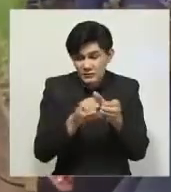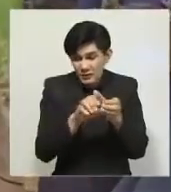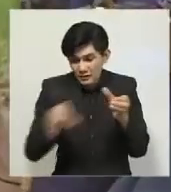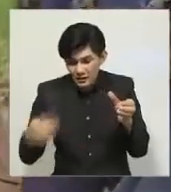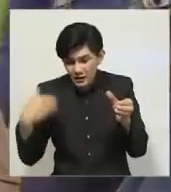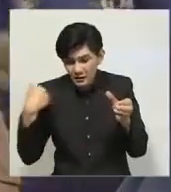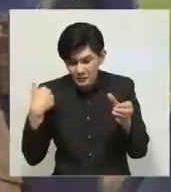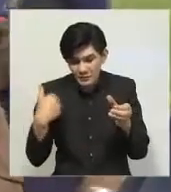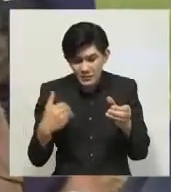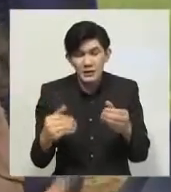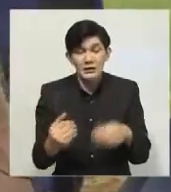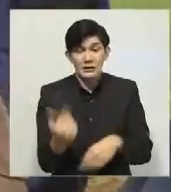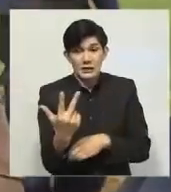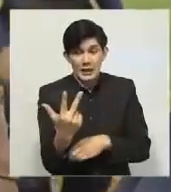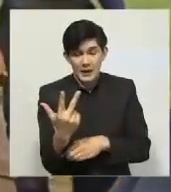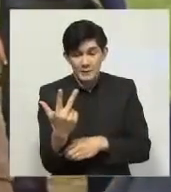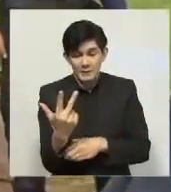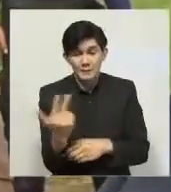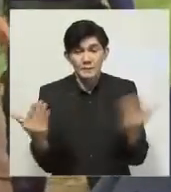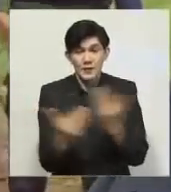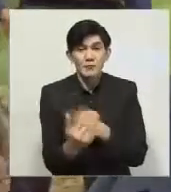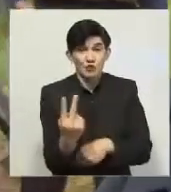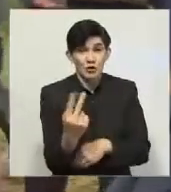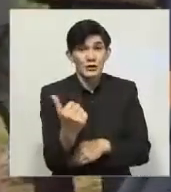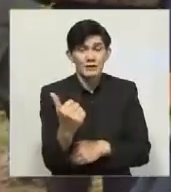ำเป็น2ขาไป A-frame